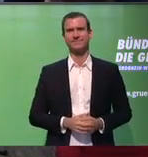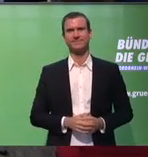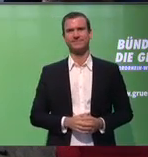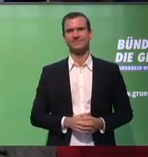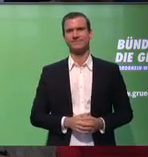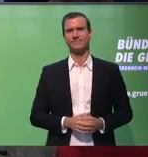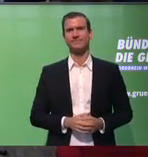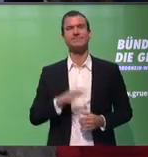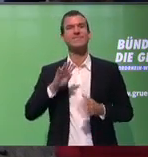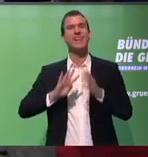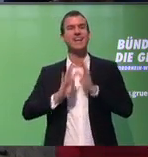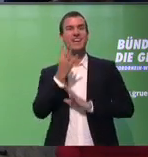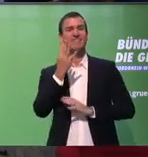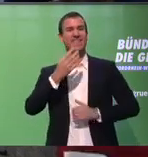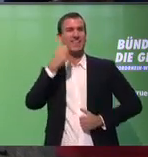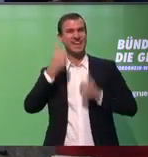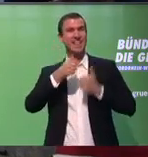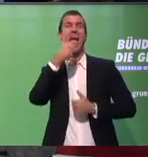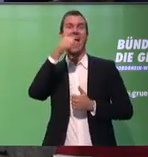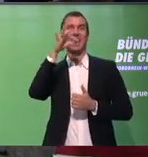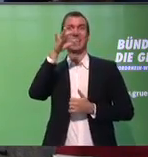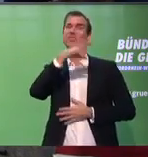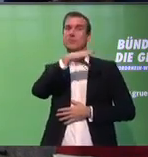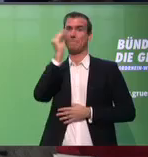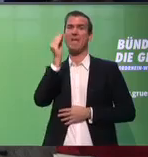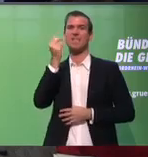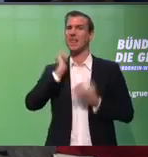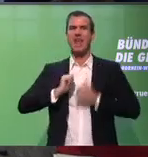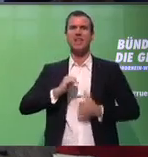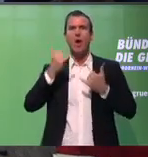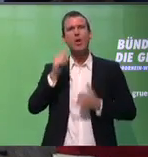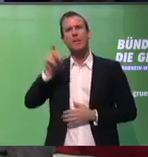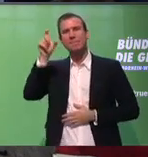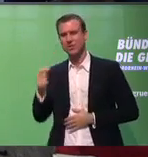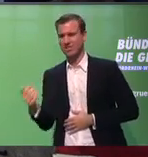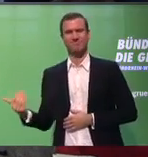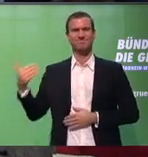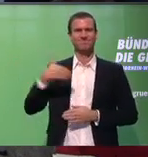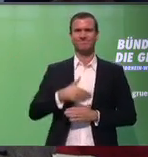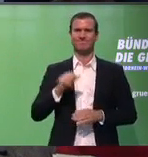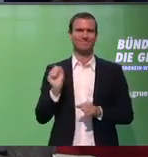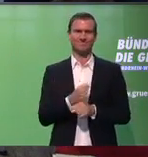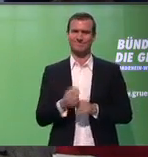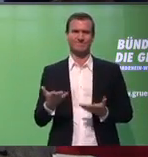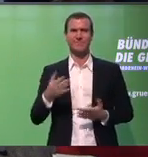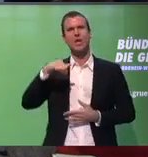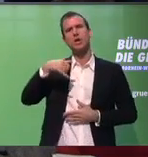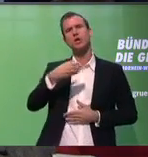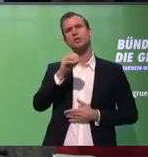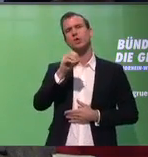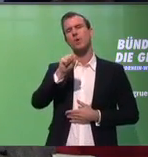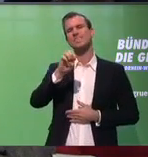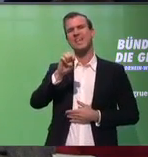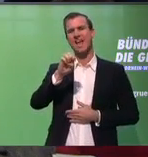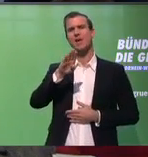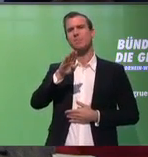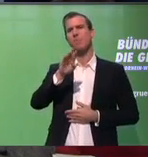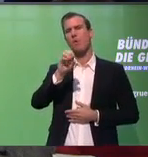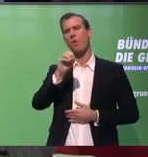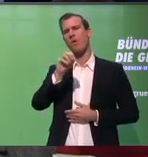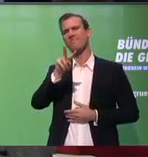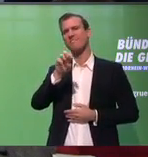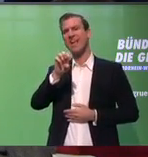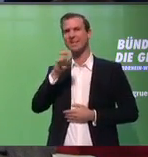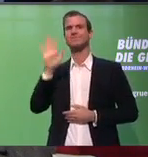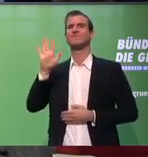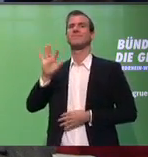So, und der vierte Kandidat, der einzig männliche in der Runde, kann leider heute persönlich nicht hier sein. José Bové ist, ich sag mal, darf es vielleicht so sagen,